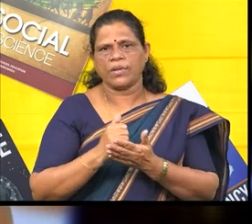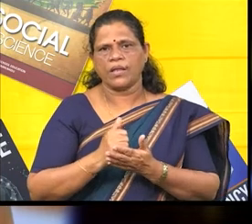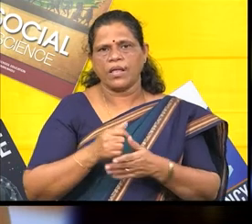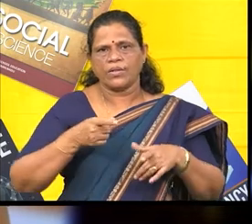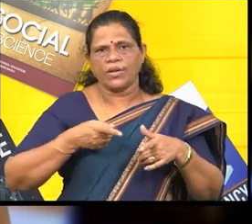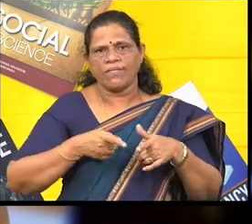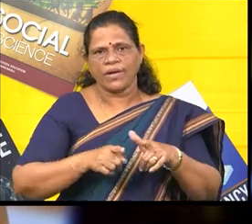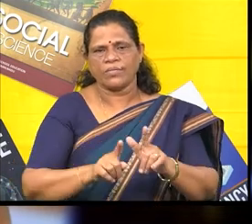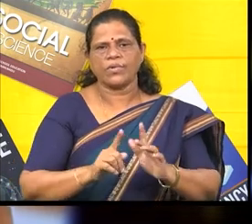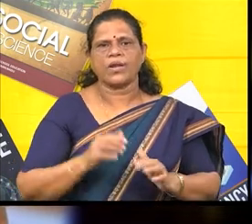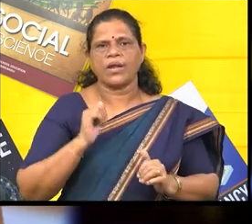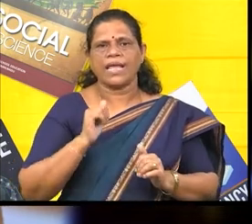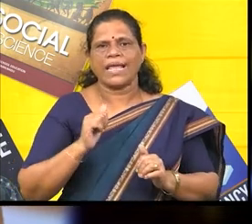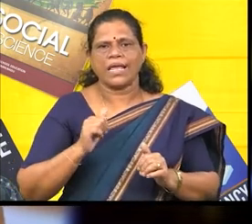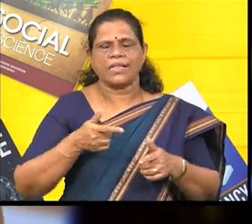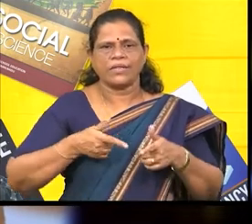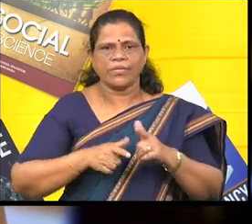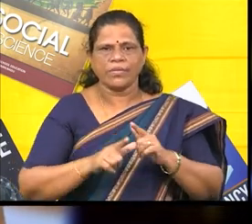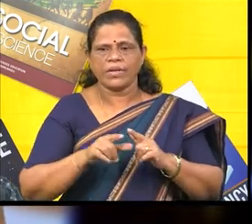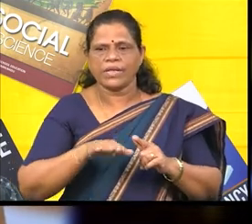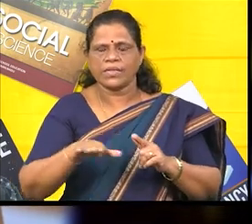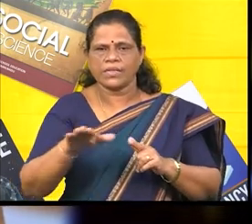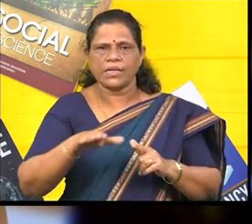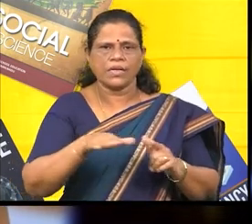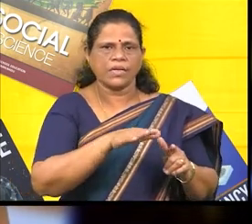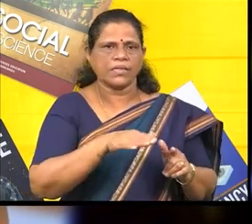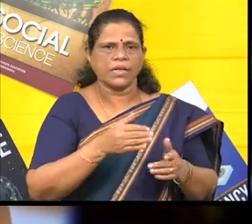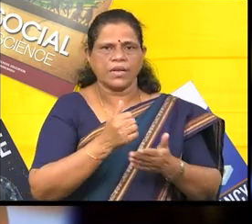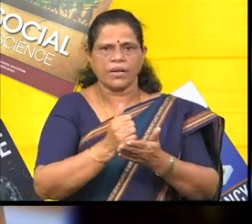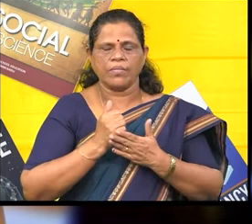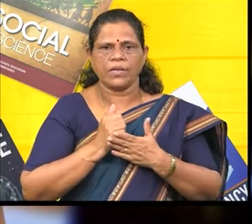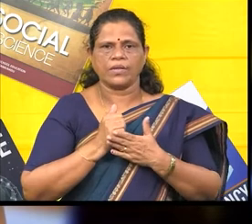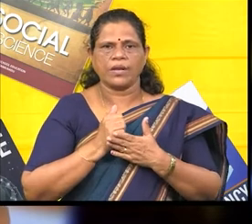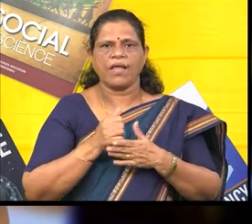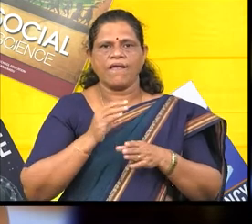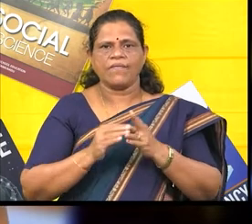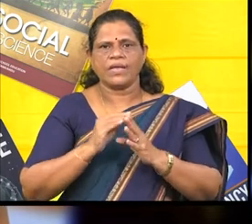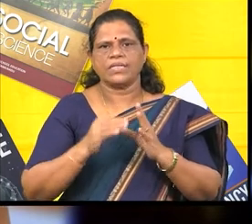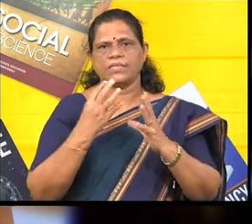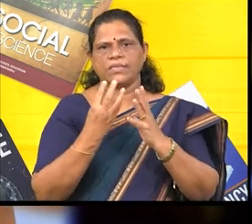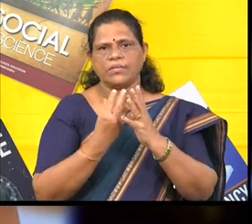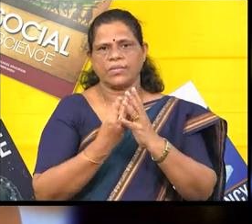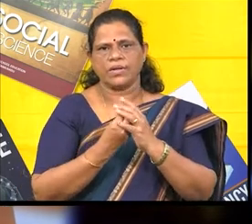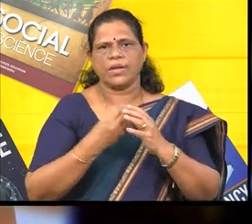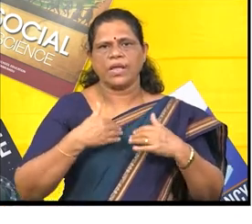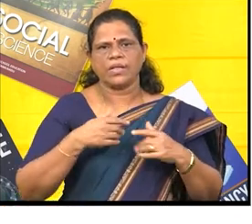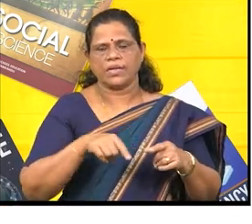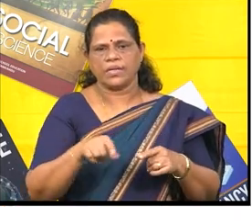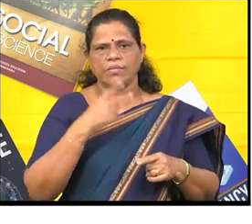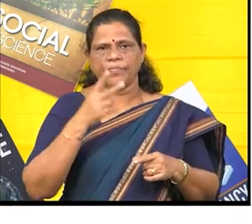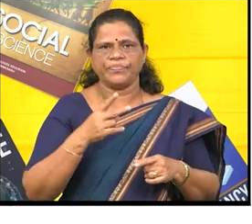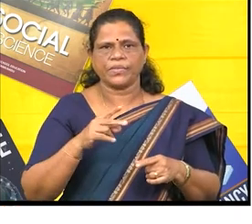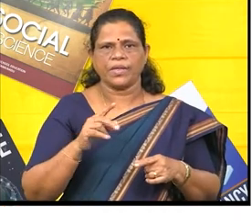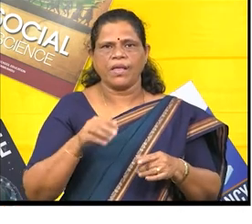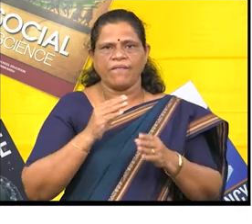வேதியியலுடைய வழிமுறைகள் என்னென்ன, அது எந்தெந்த வழிமுறைகளில் எங்கெங்கு பயன்படுகிறது, வேதி சேர்மங்கள் அதை தான் நம்ம இந்த இடத்துல பார்க்க